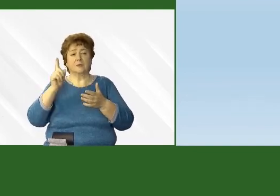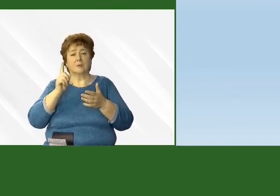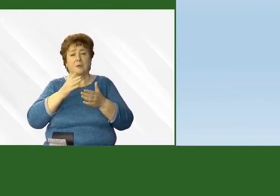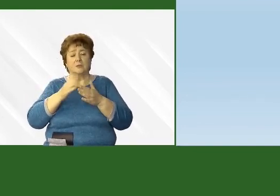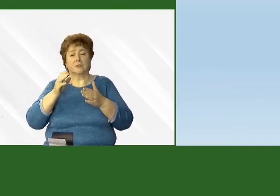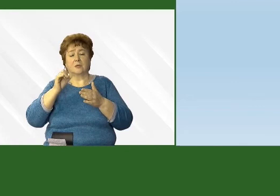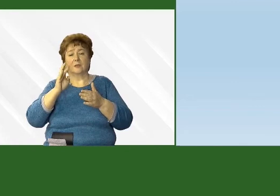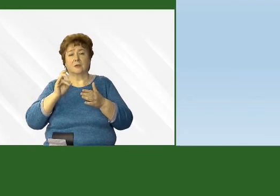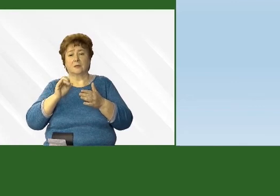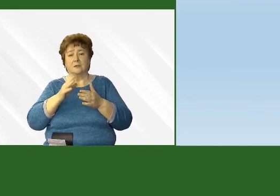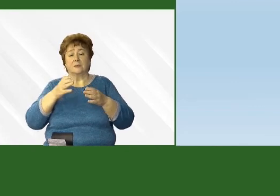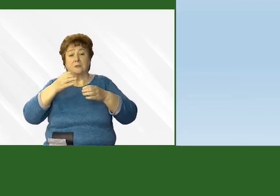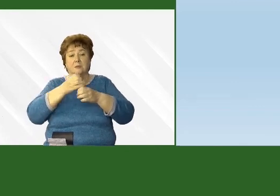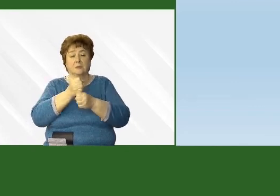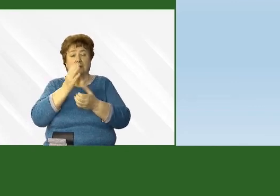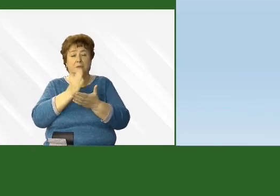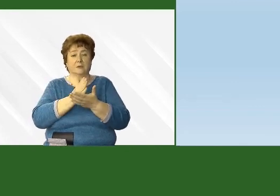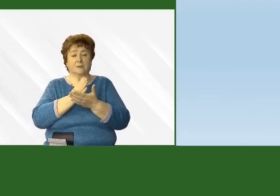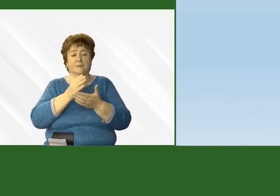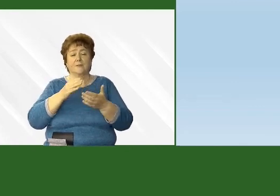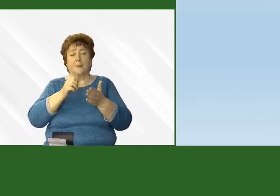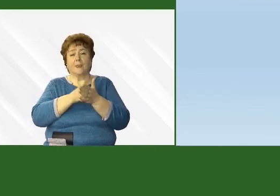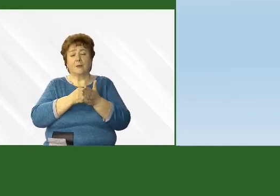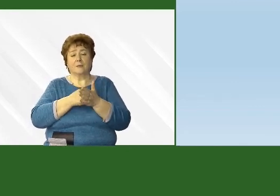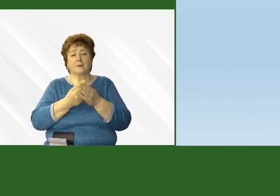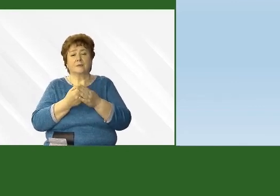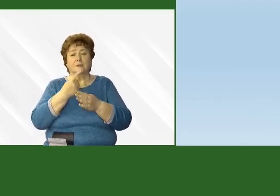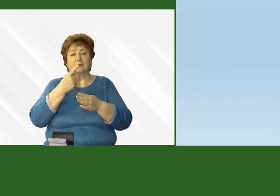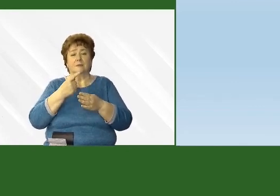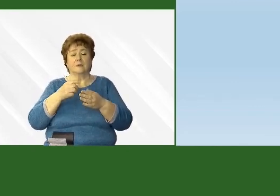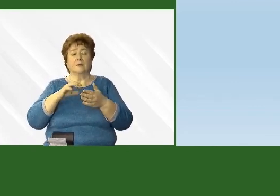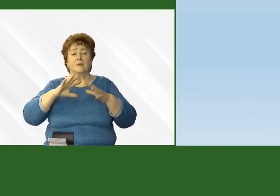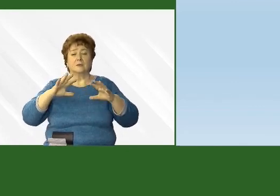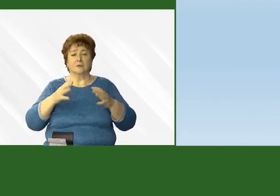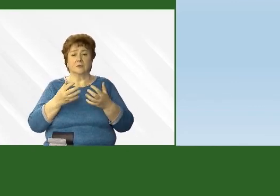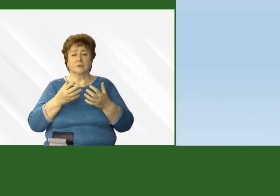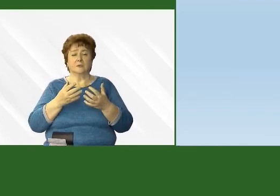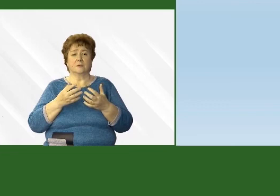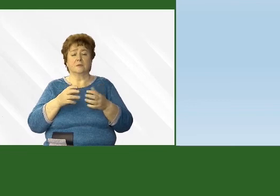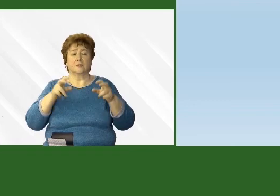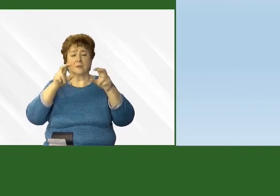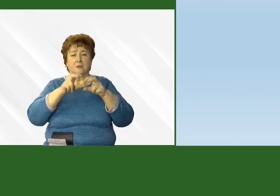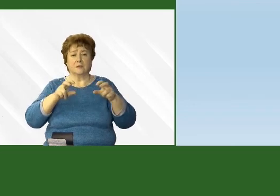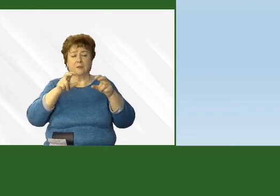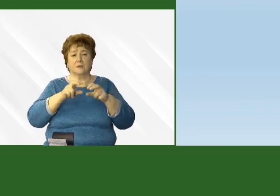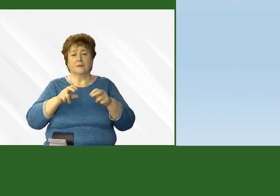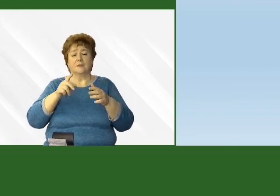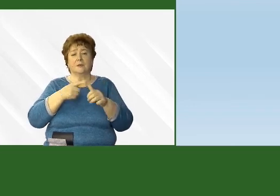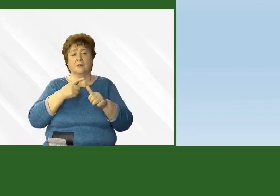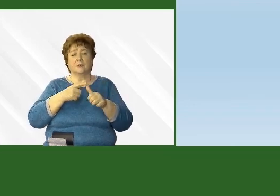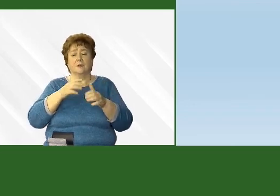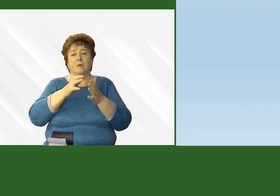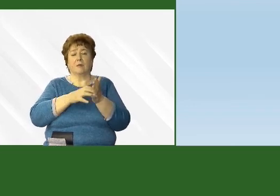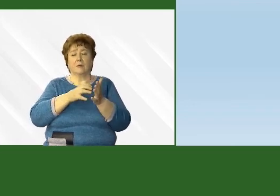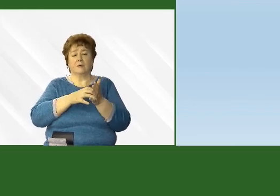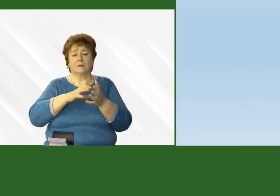Антарктиды, существенно сократилась. Причиной возникновения такой ситуации исследователи называют